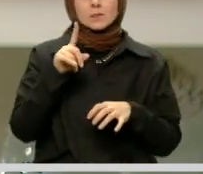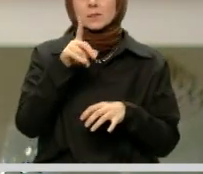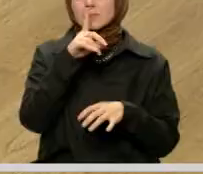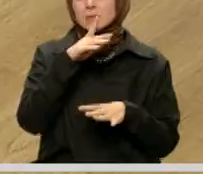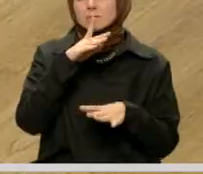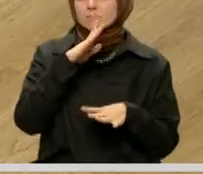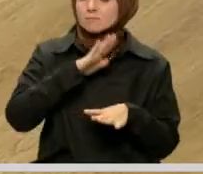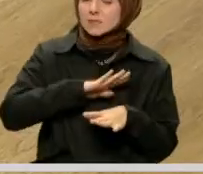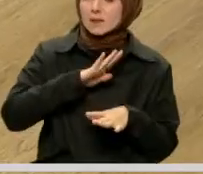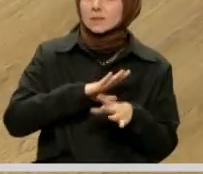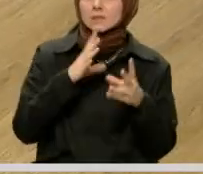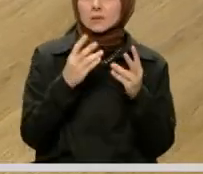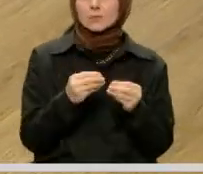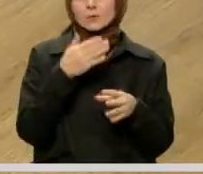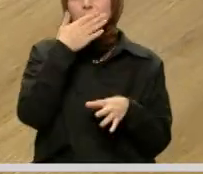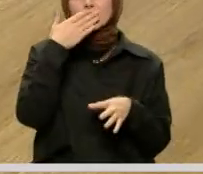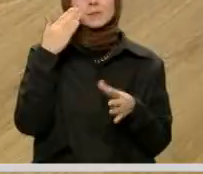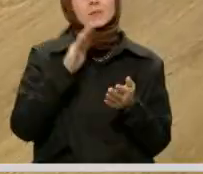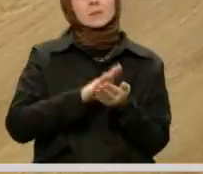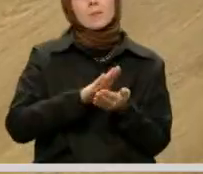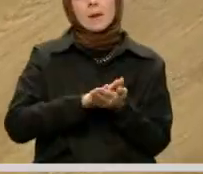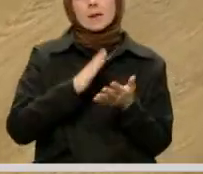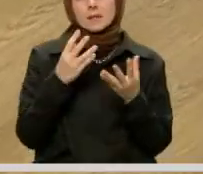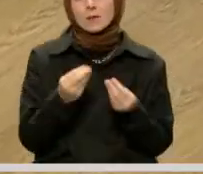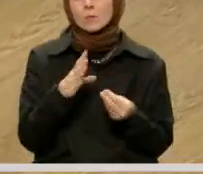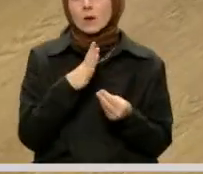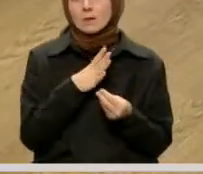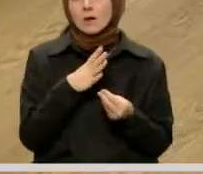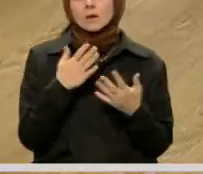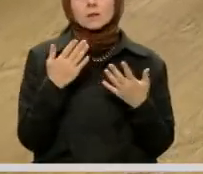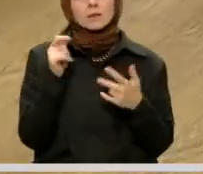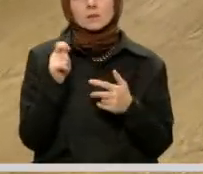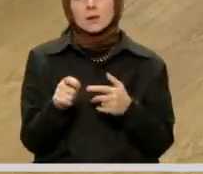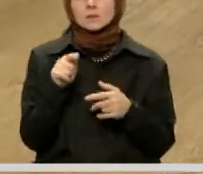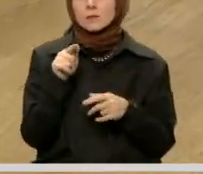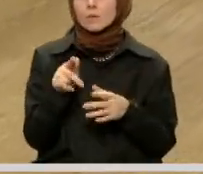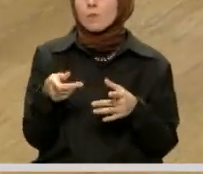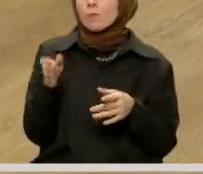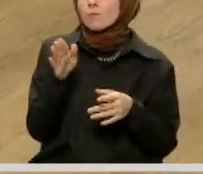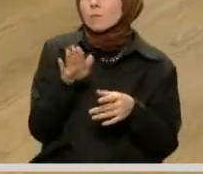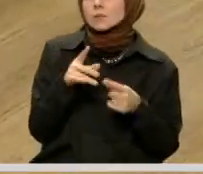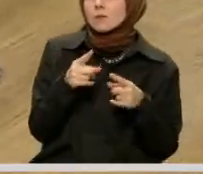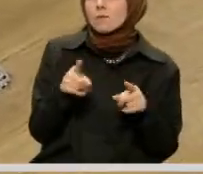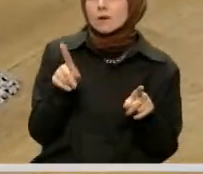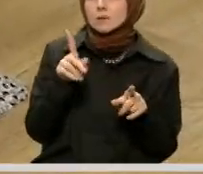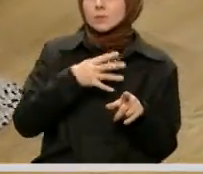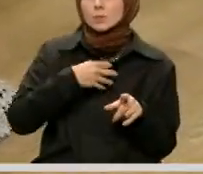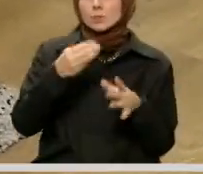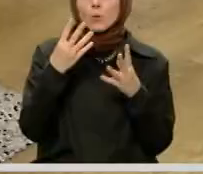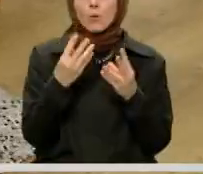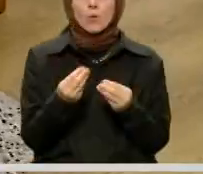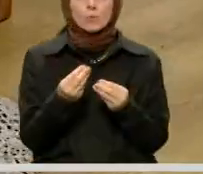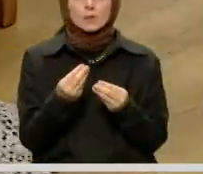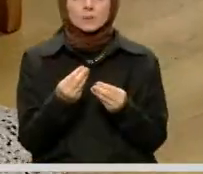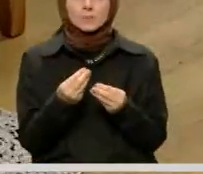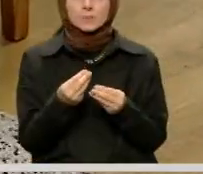Sanki. Değil mi hocam? Elhamdülillah. Ramazan'ın bereketi. Kesinlikle öyle. Hakikaten o başka bir ruh haline bürünüyoruz hocam hepimiz ve çok bu